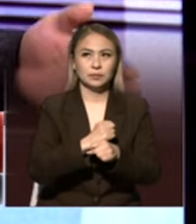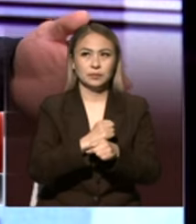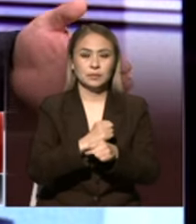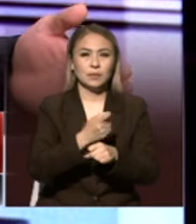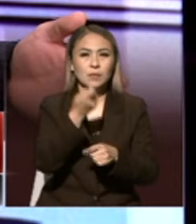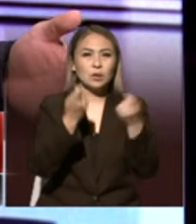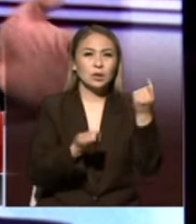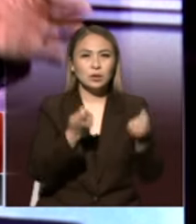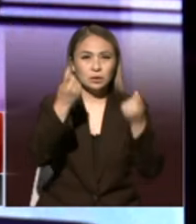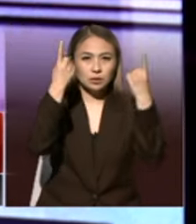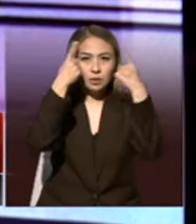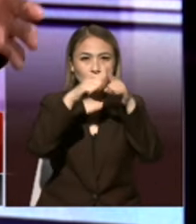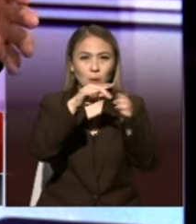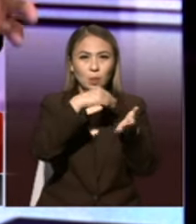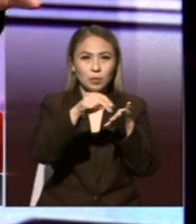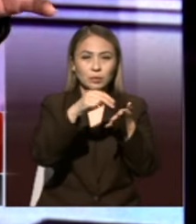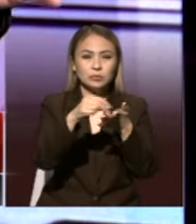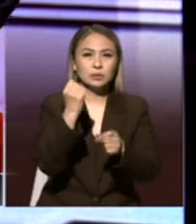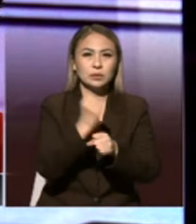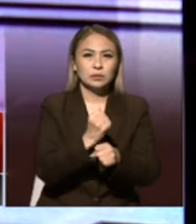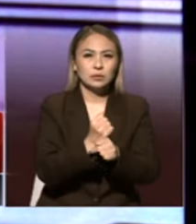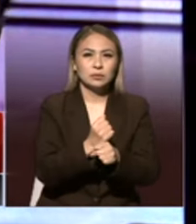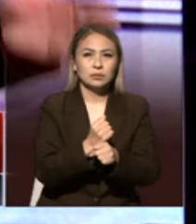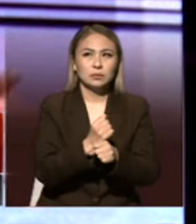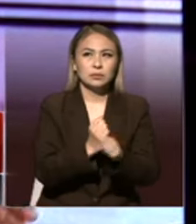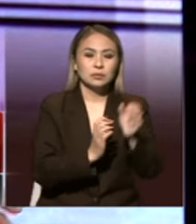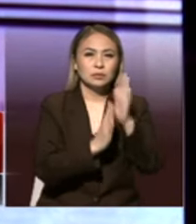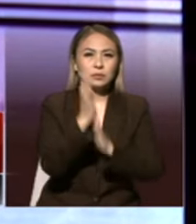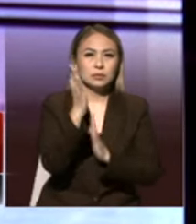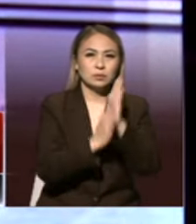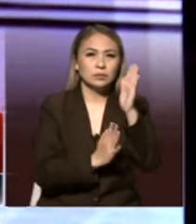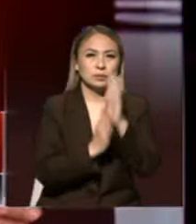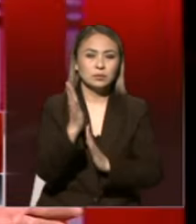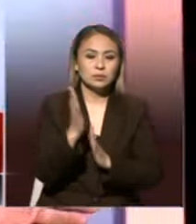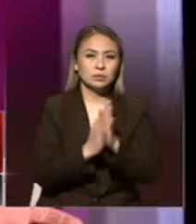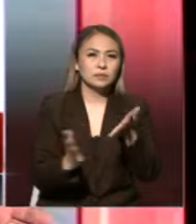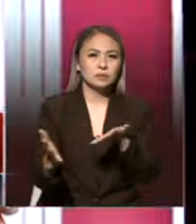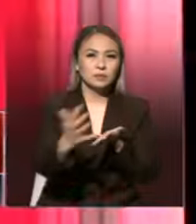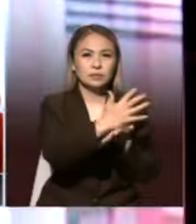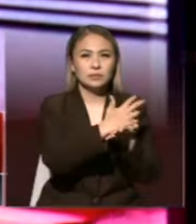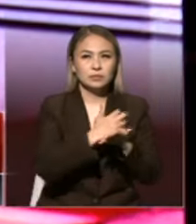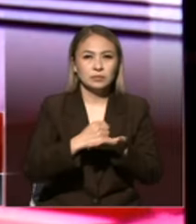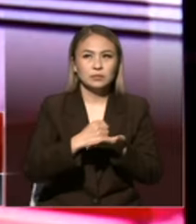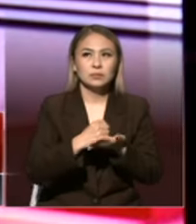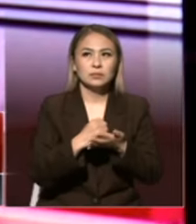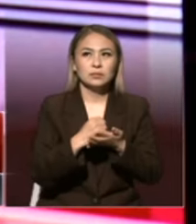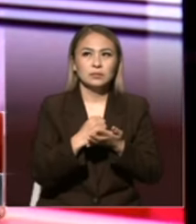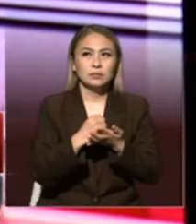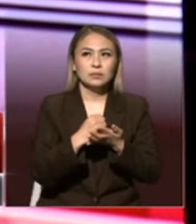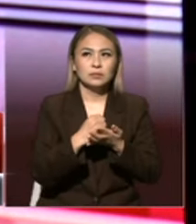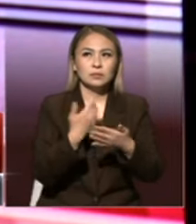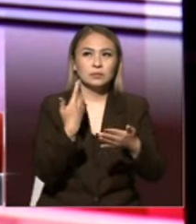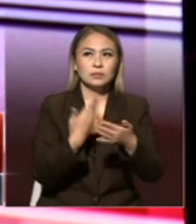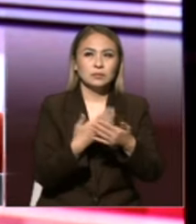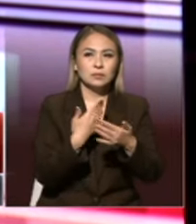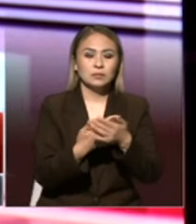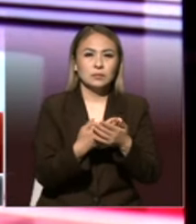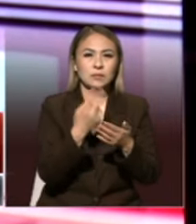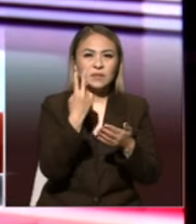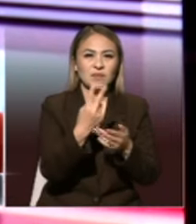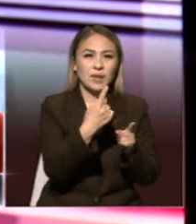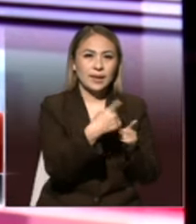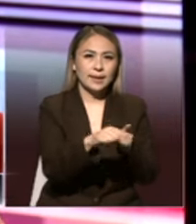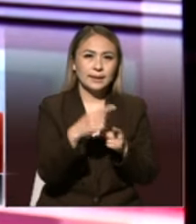арзан техника аламыз. Содан кейін тыртындап жүріп, әйтеуір шөбімізді бірден кеғіп шаруалар жабады. Ал мысалы, екеуінің